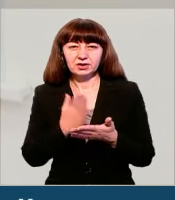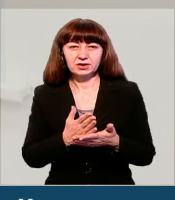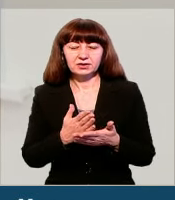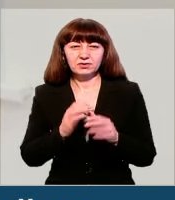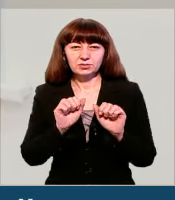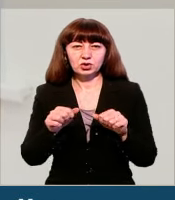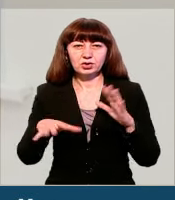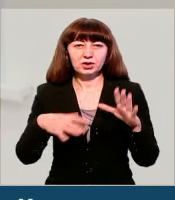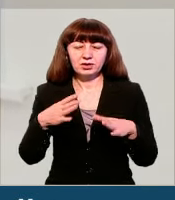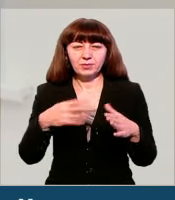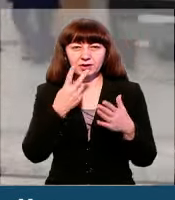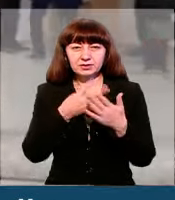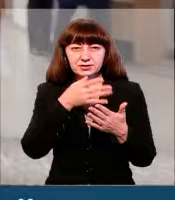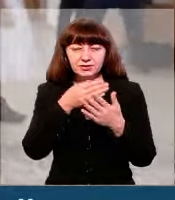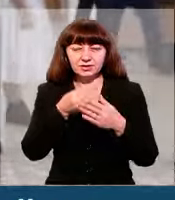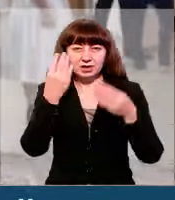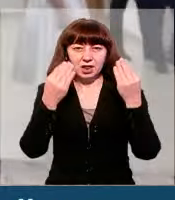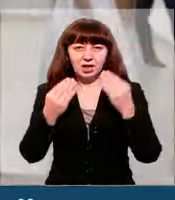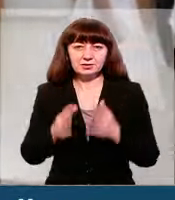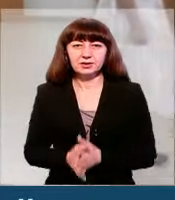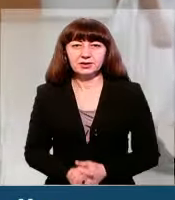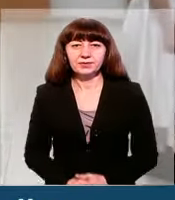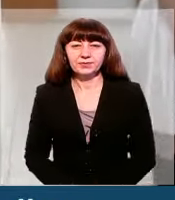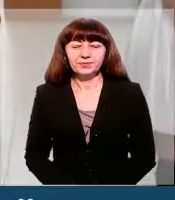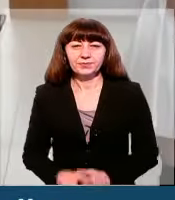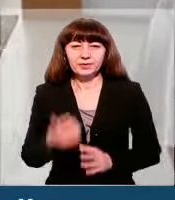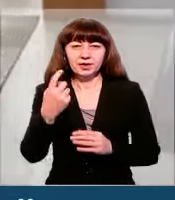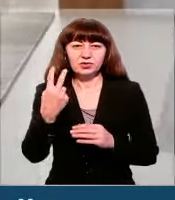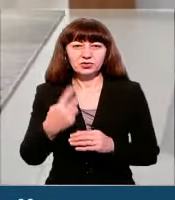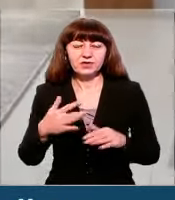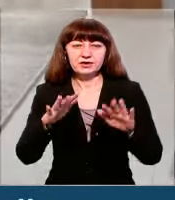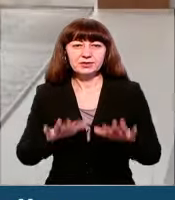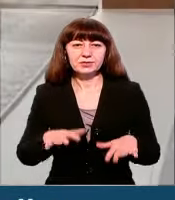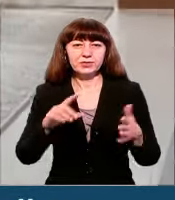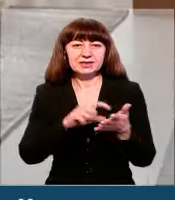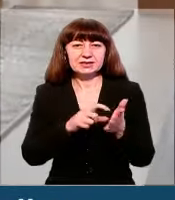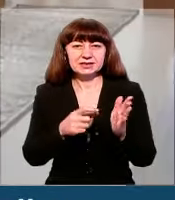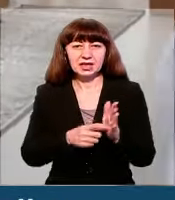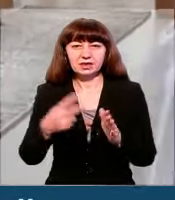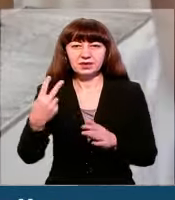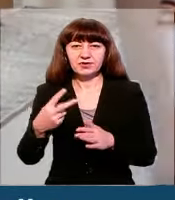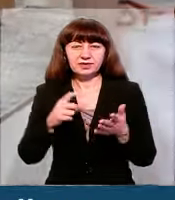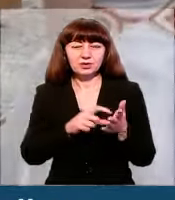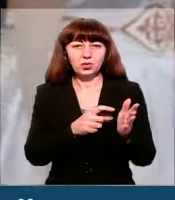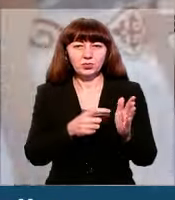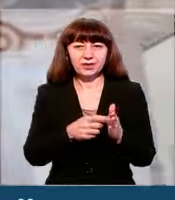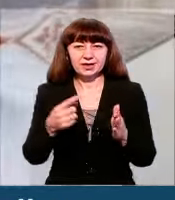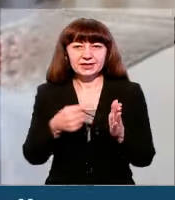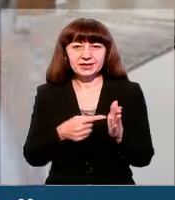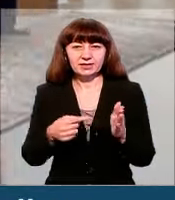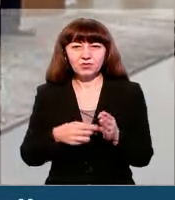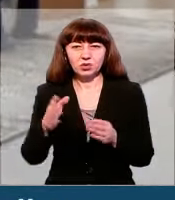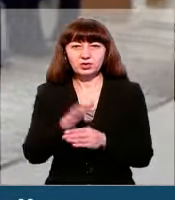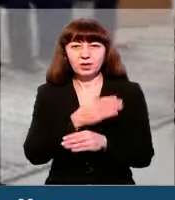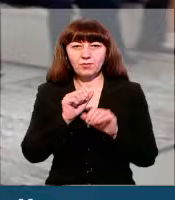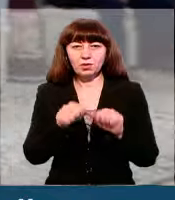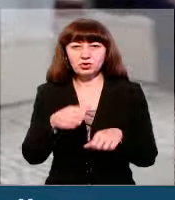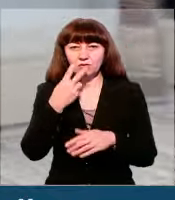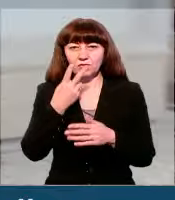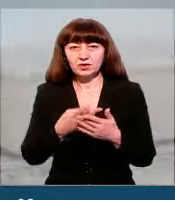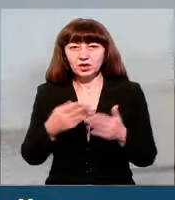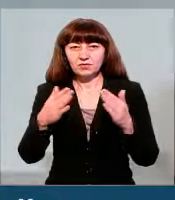возможность показывать свои таланты. Актовый зал на 120 посадочных мест и порядка 20 кабинетов можно увидеть в новом Доме